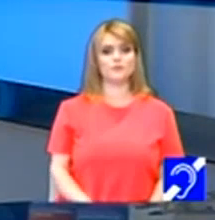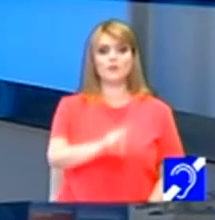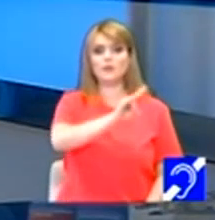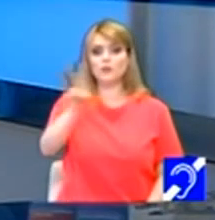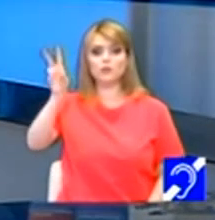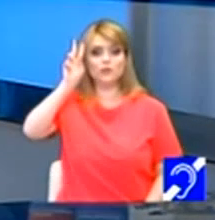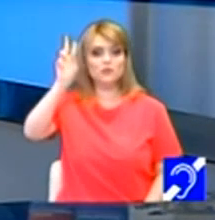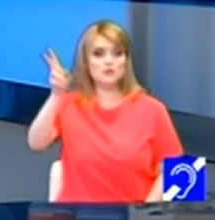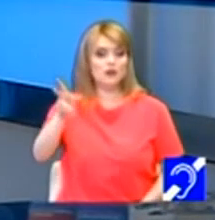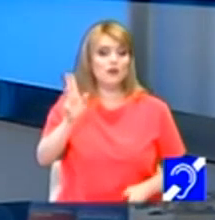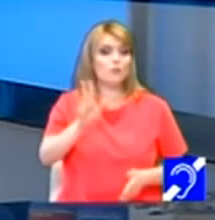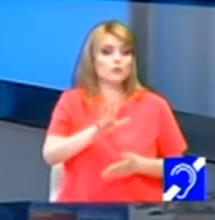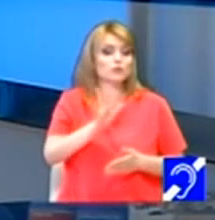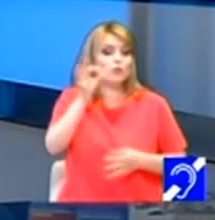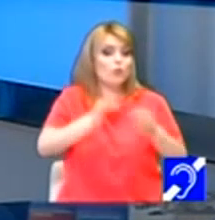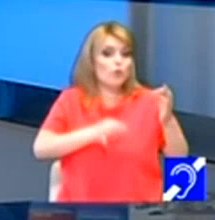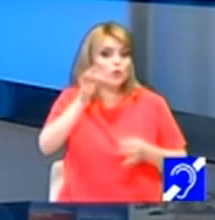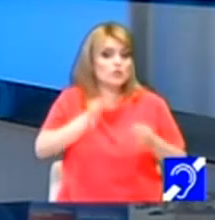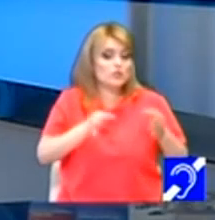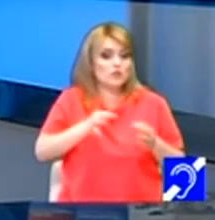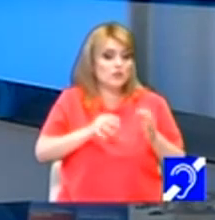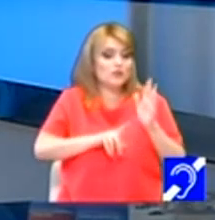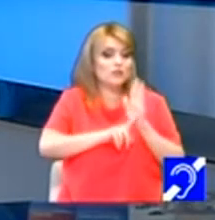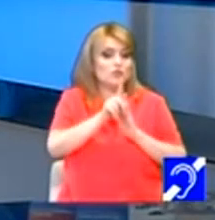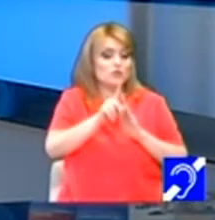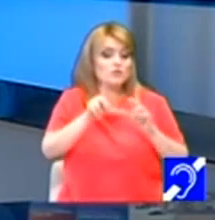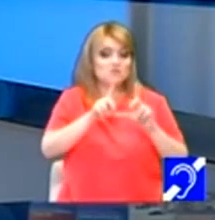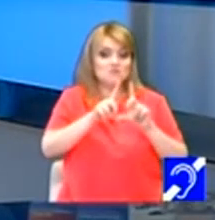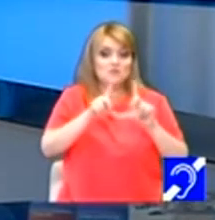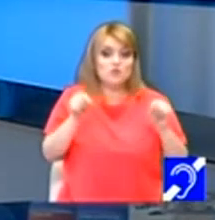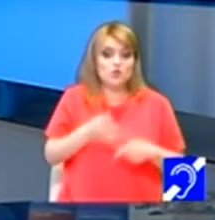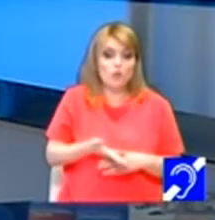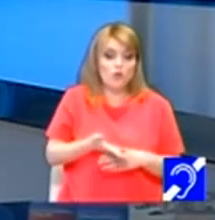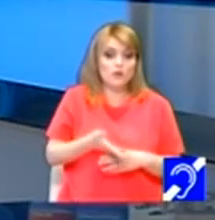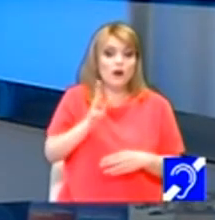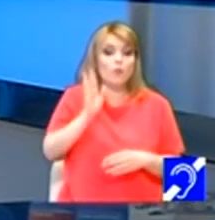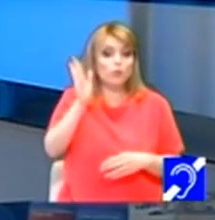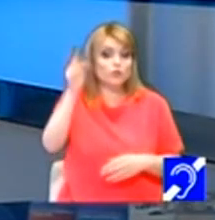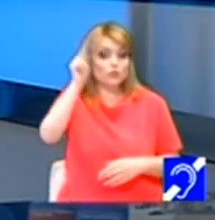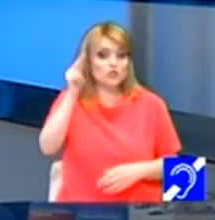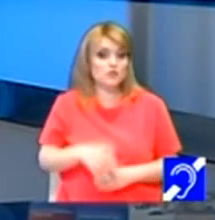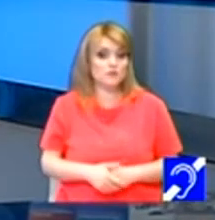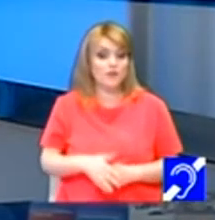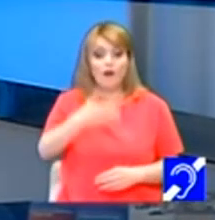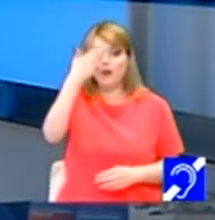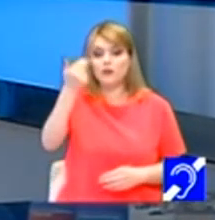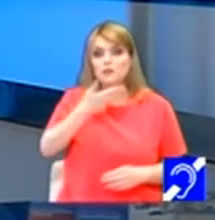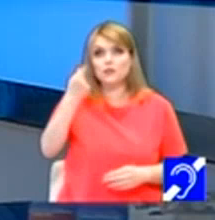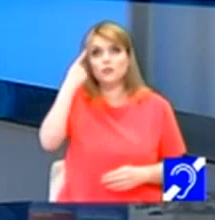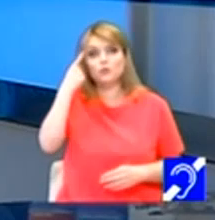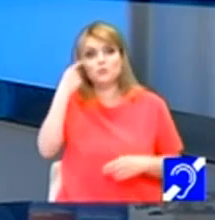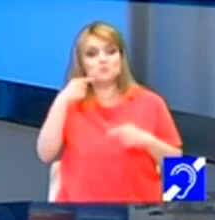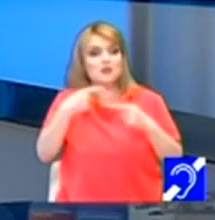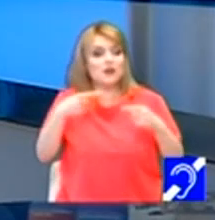nu știe cum se vor ține cursurile de la toamnă când va începe școala. Italienii, atât de afectați de pandemia de COVID, iau în calcul toate